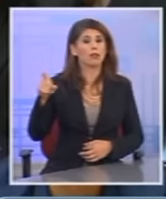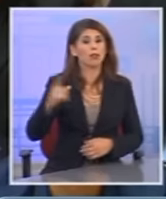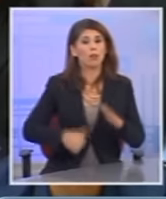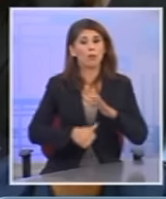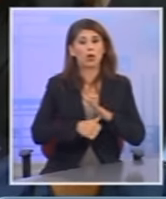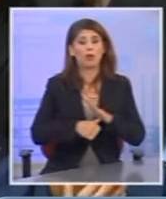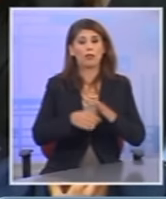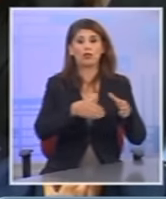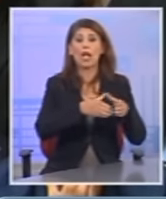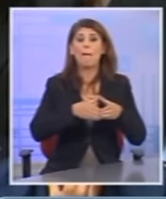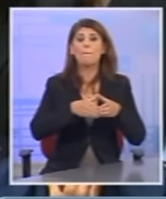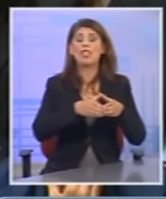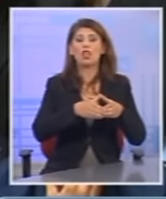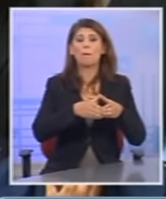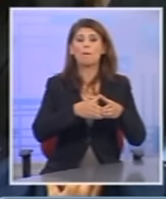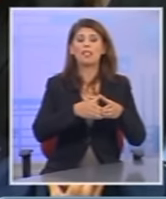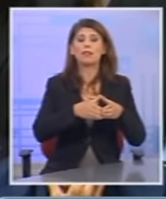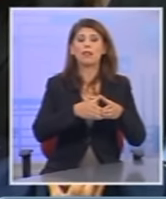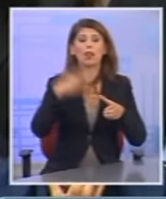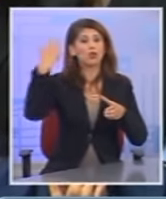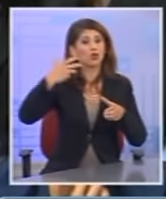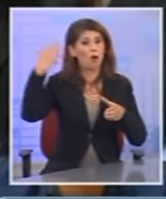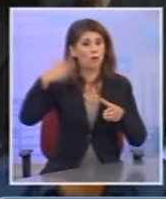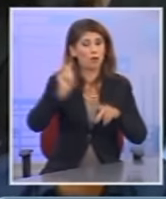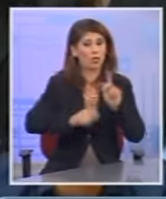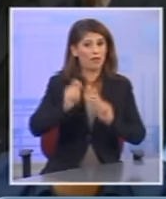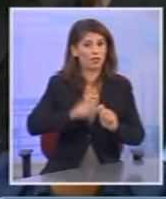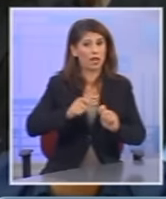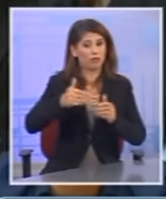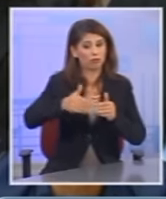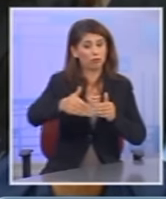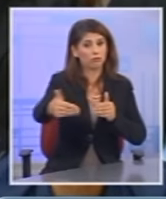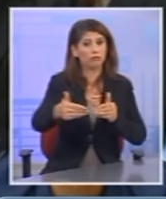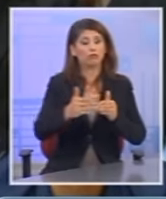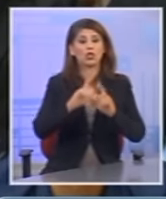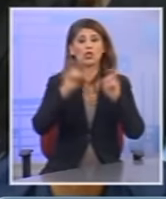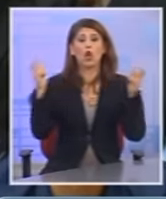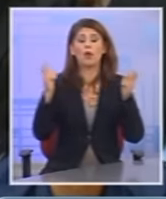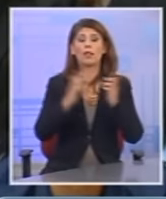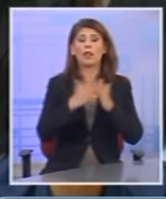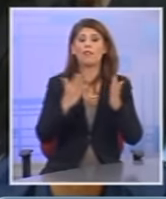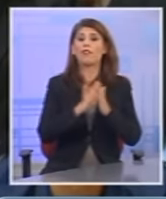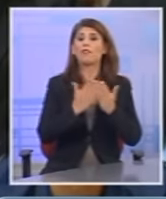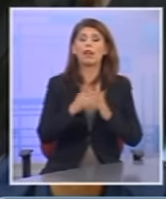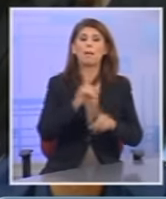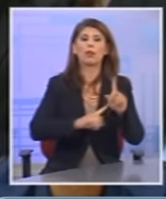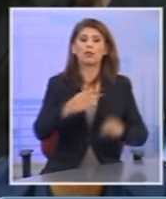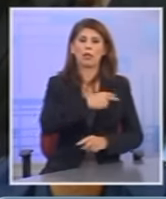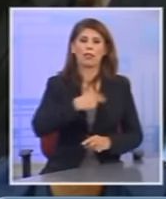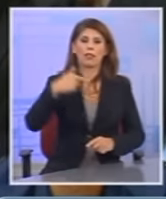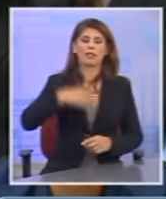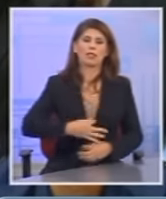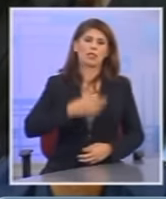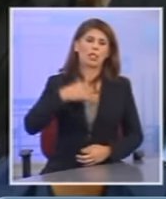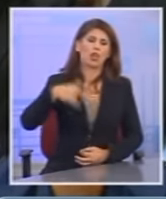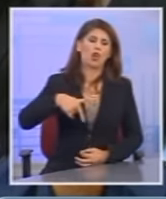Επιτροπής Σοφών, οι οποίοι θα διαμορφώσουν τα σχολικά βιβλία, ο καθηγητής κύριος Λιάκος, ο οποίος είναι γνωστός